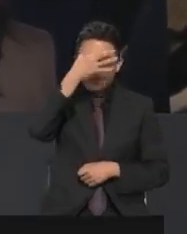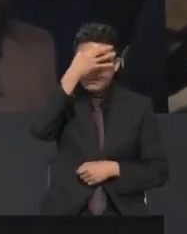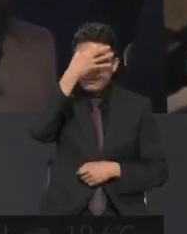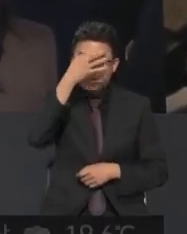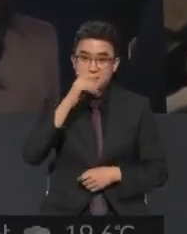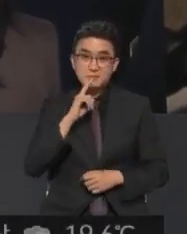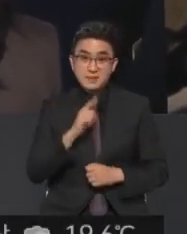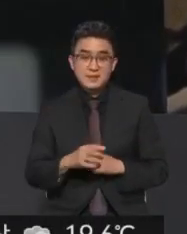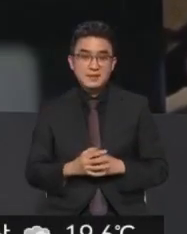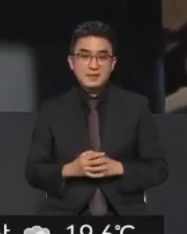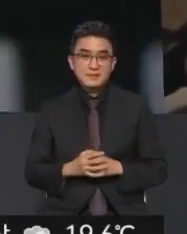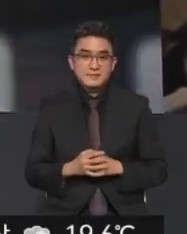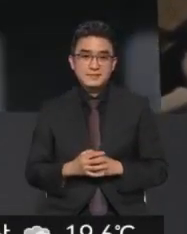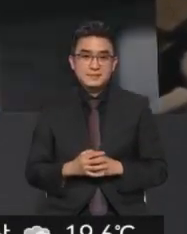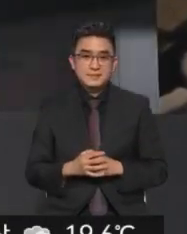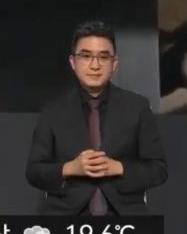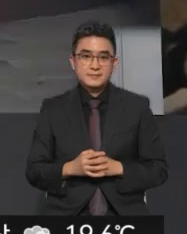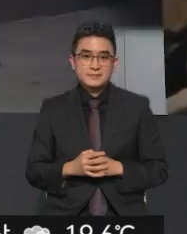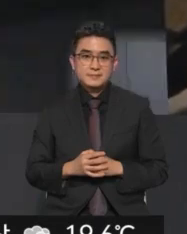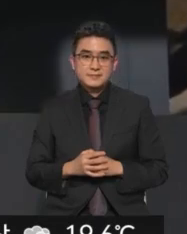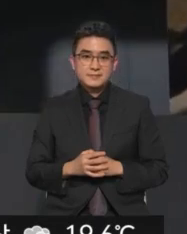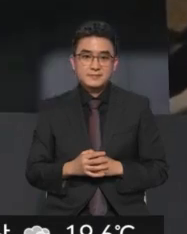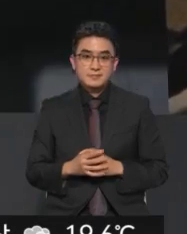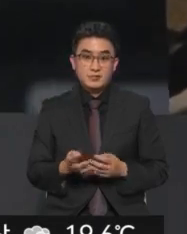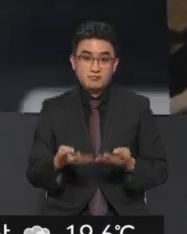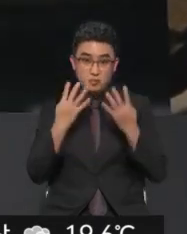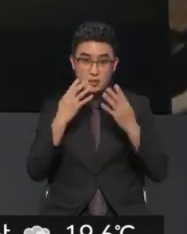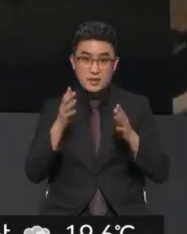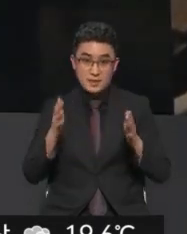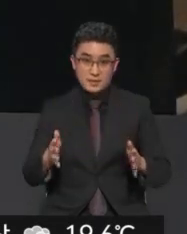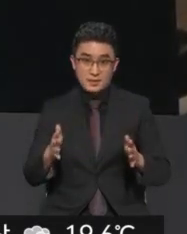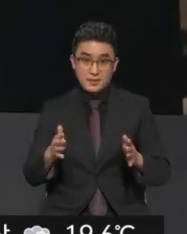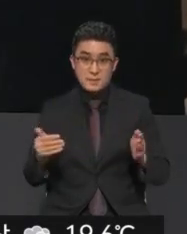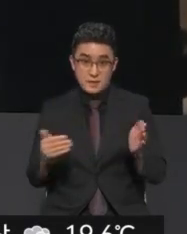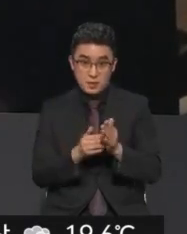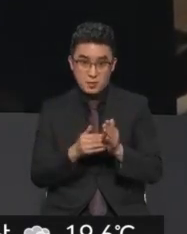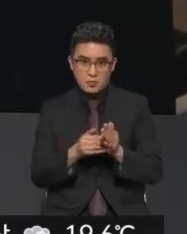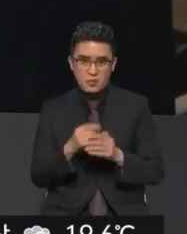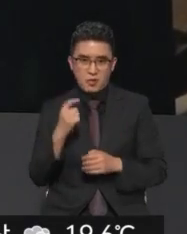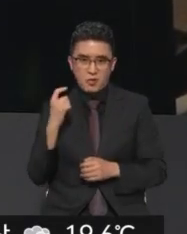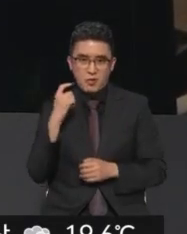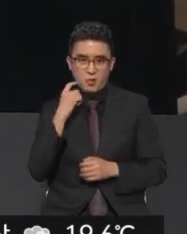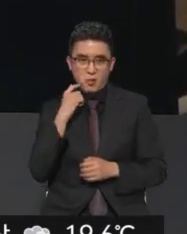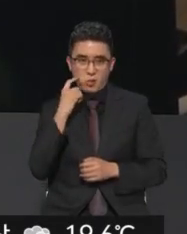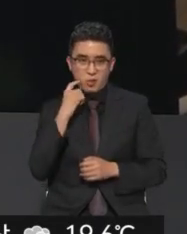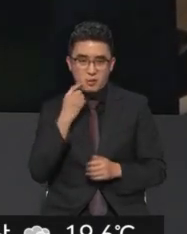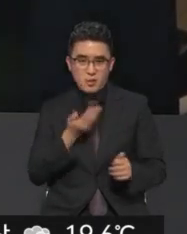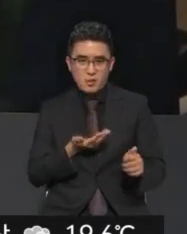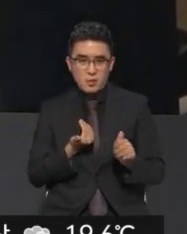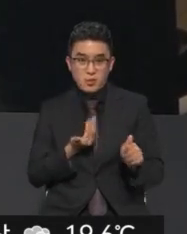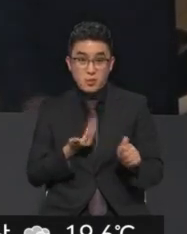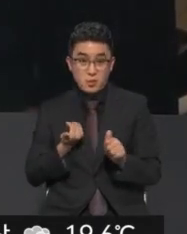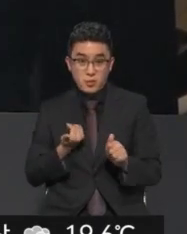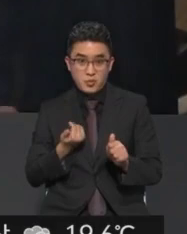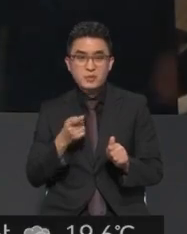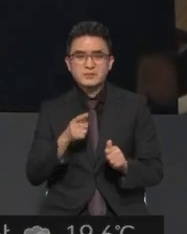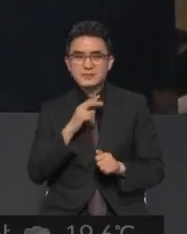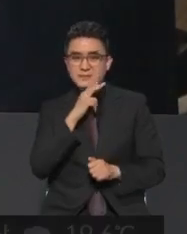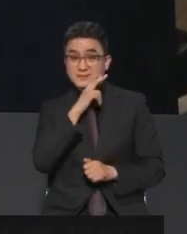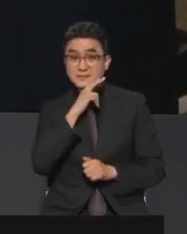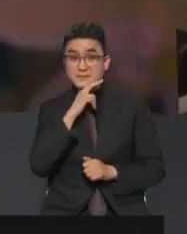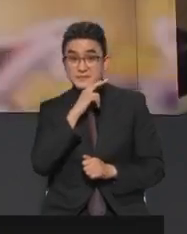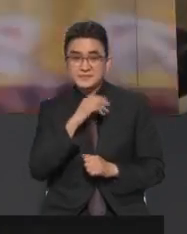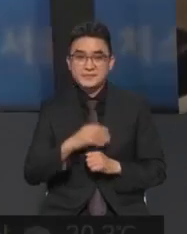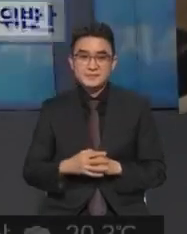있습니다 검찰이 구속기한 만료로 유전본부장을 석방하는 대신에 거짓 진술을 끌어낸 것 아니냐 하는 의심인데요